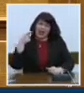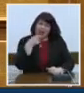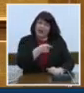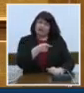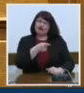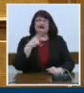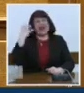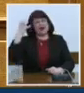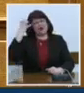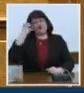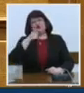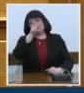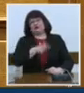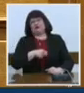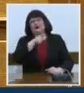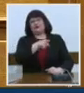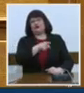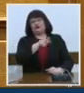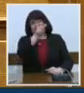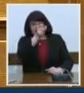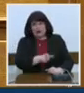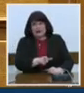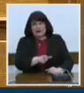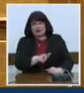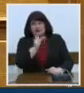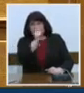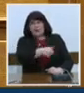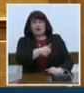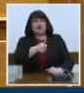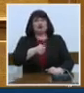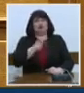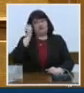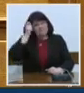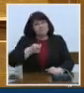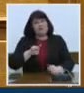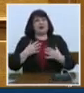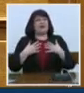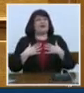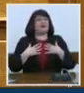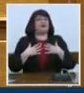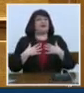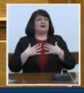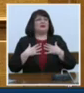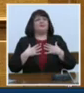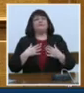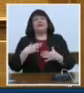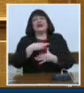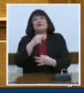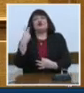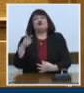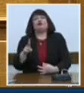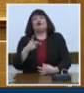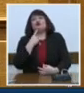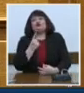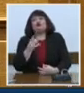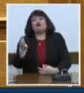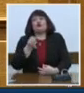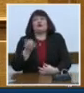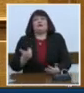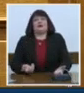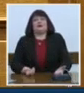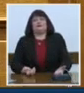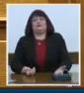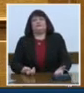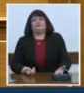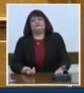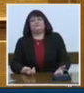σαφήνεια. Είναι κάτι το οποίο παραδέχθηκε εξάλλου άθελά του και ο εκπρόσωπός σας. Όταν έκανε την αναδρομή